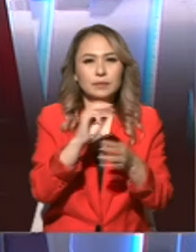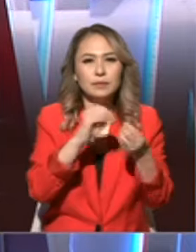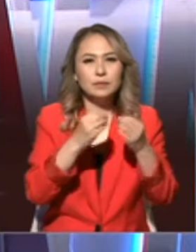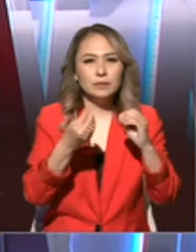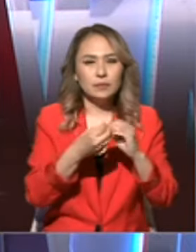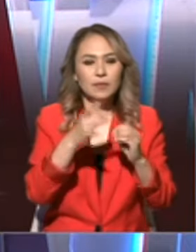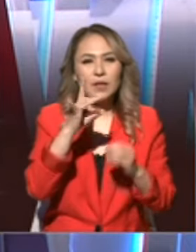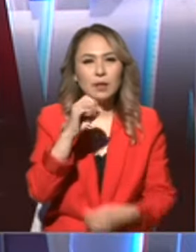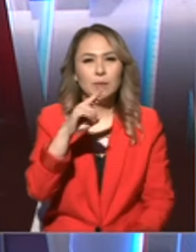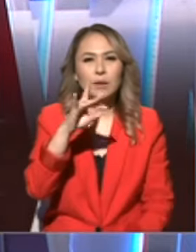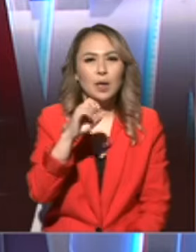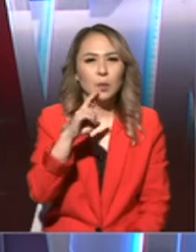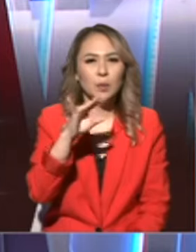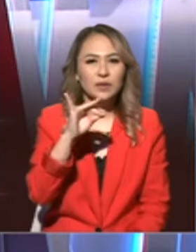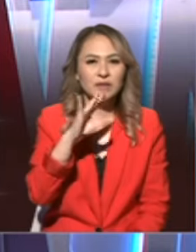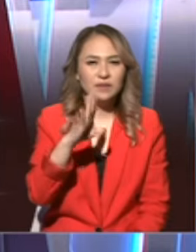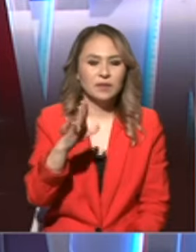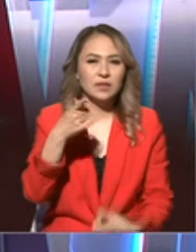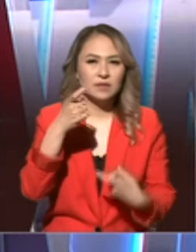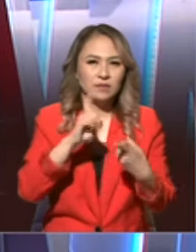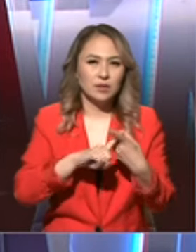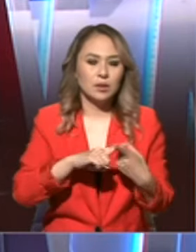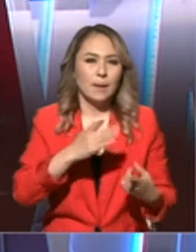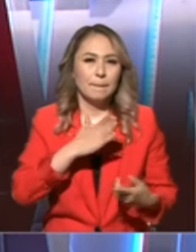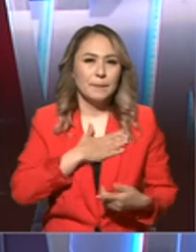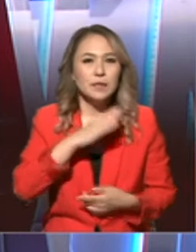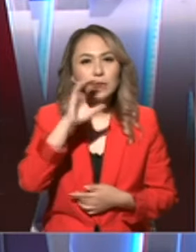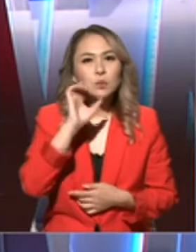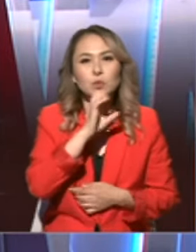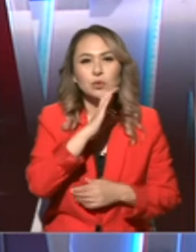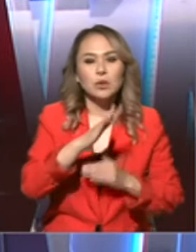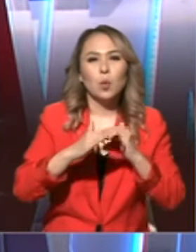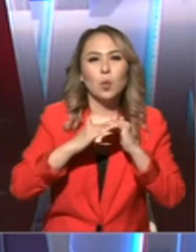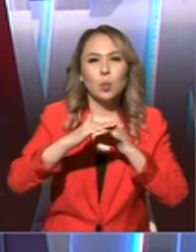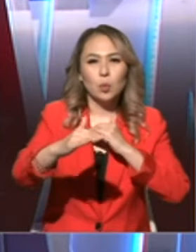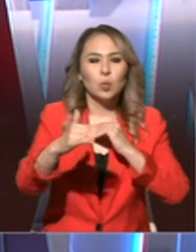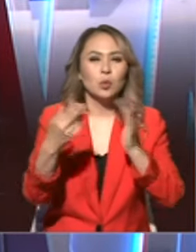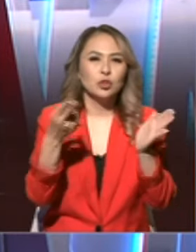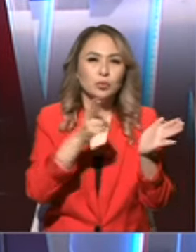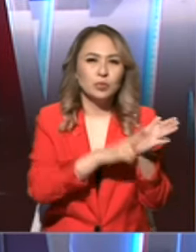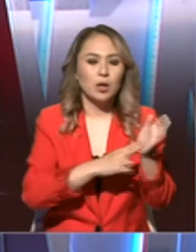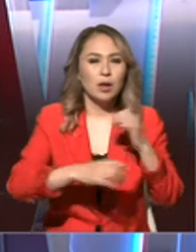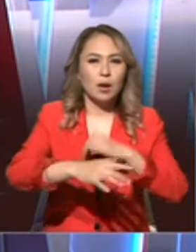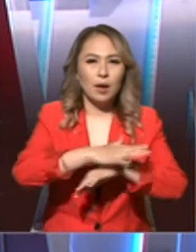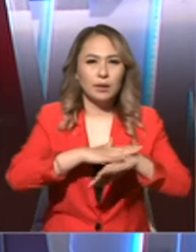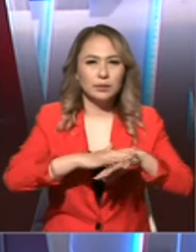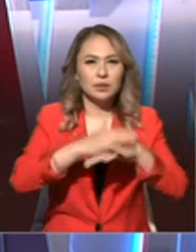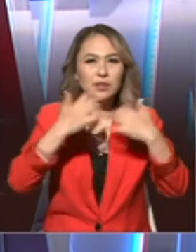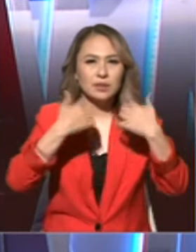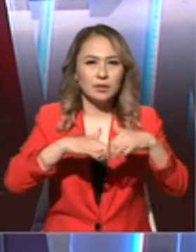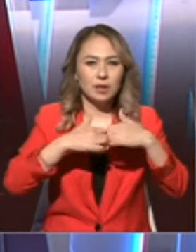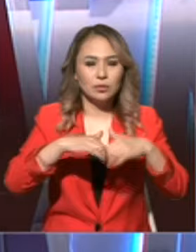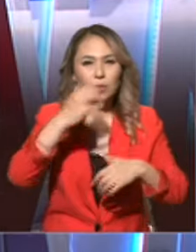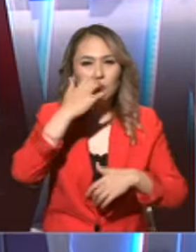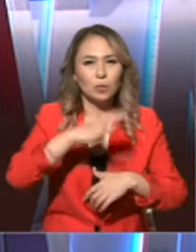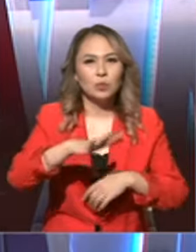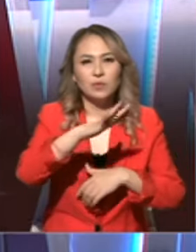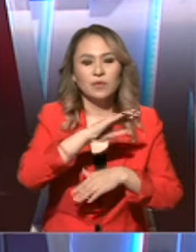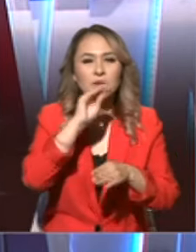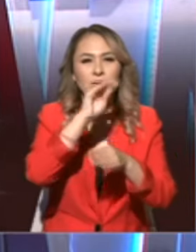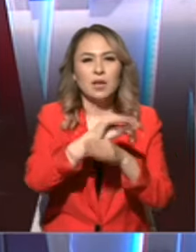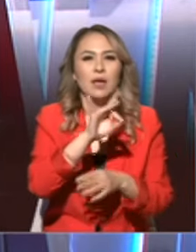бұл репродуктивті ұстанымға байланысты біз солтүстікке көшіп жатқан халықтың, оңтүстіктен көшіп жатқан